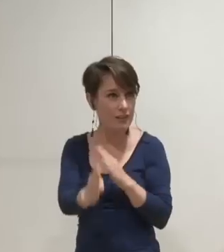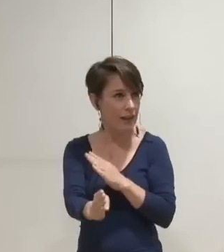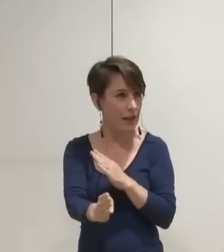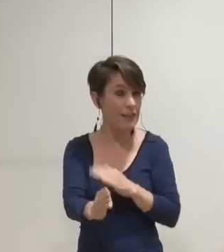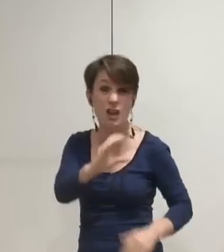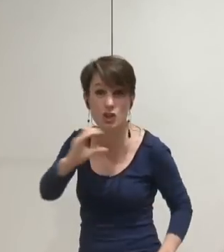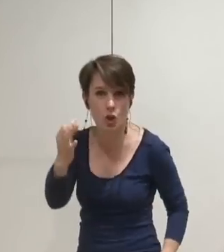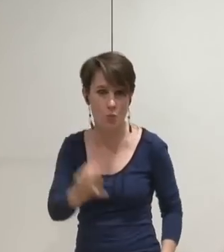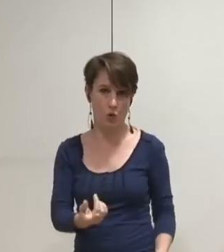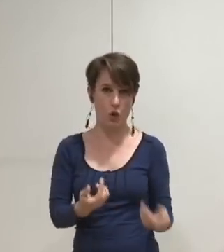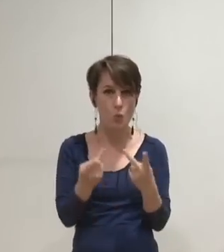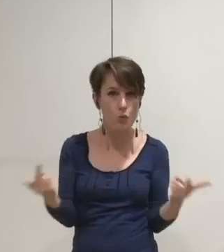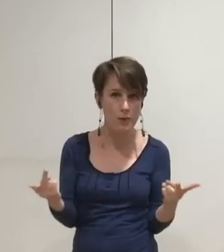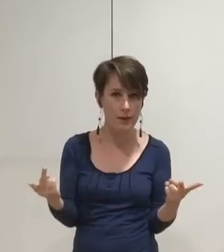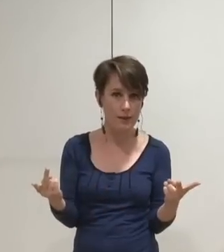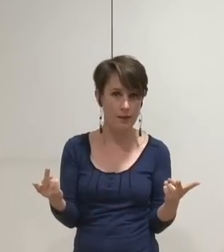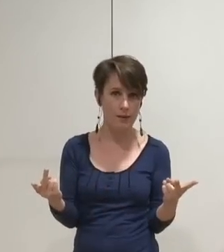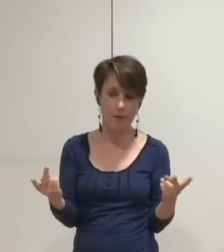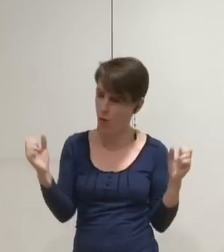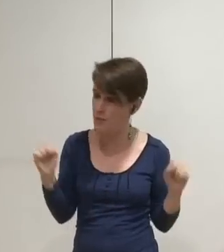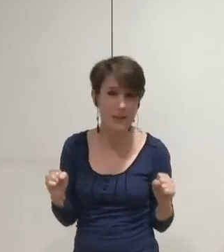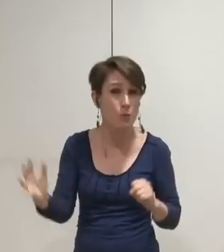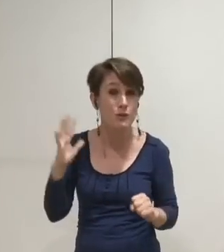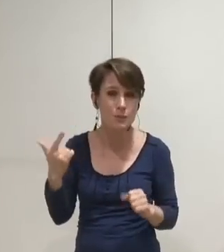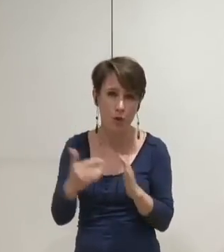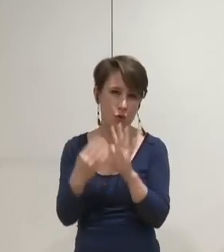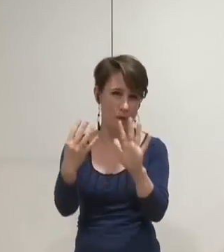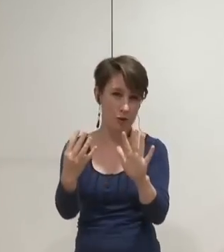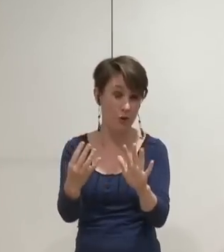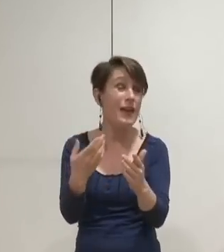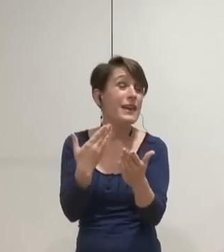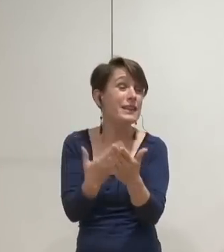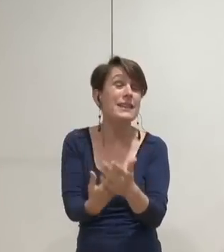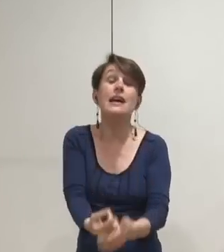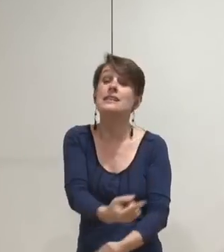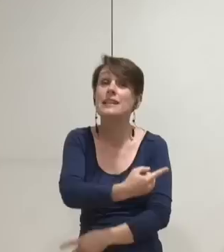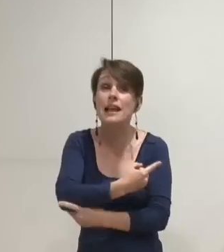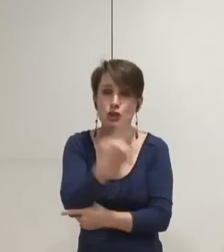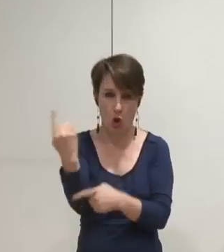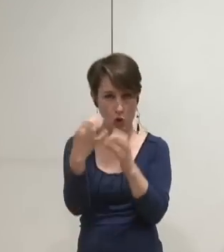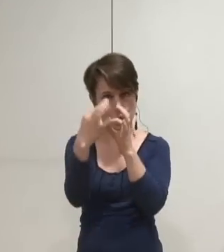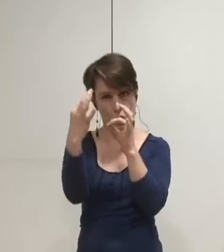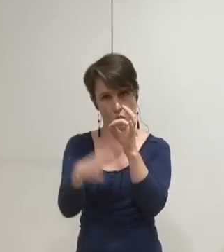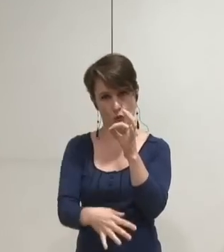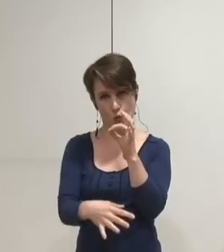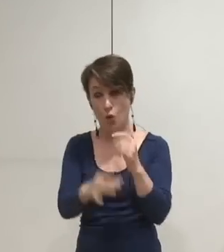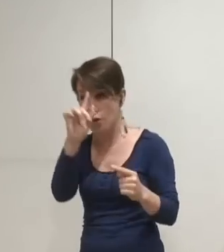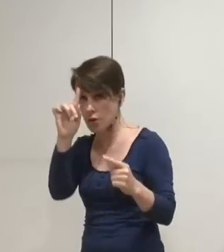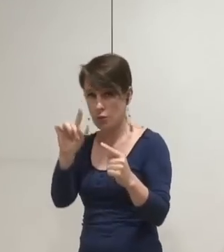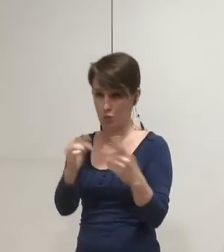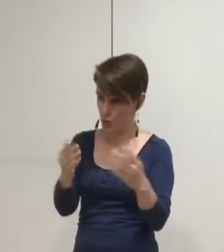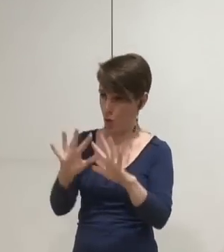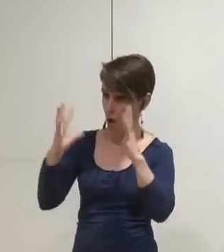publique l'ensemble de ses services publics c'était la seule solution qui conservait l'ensemble du